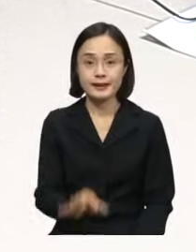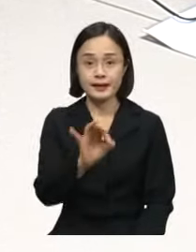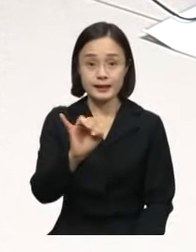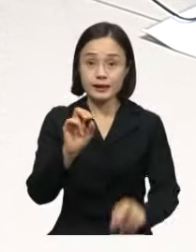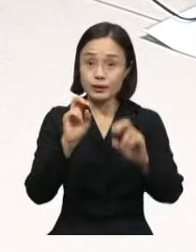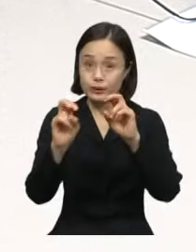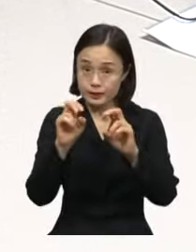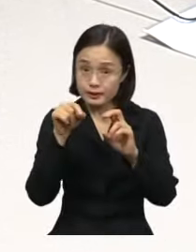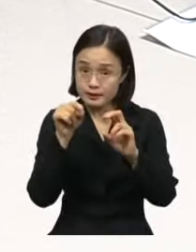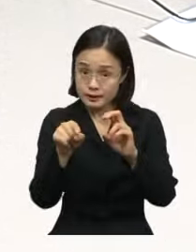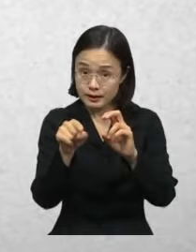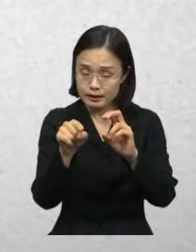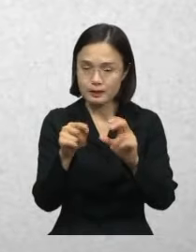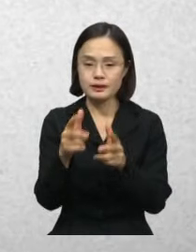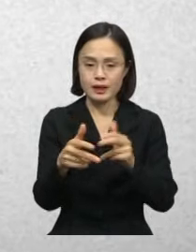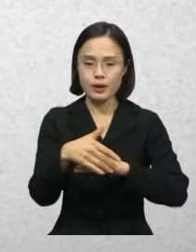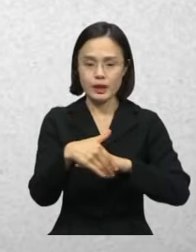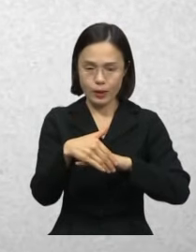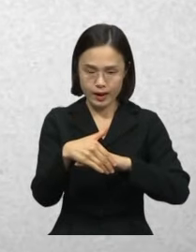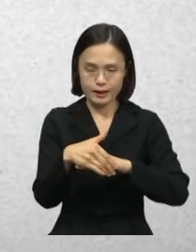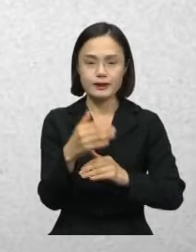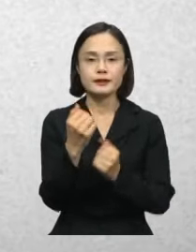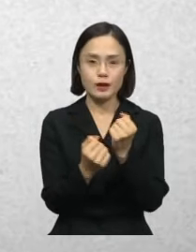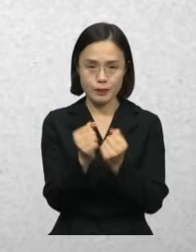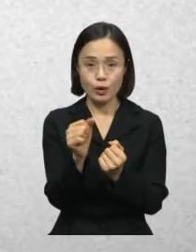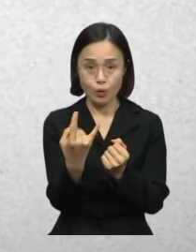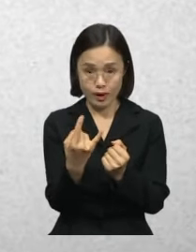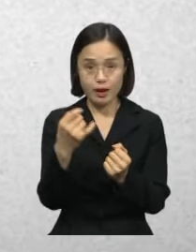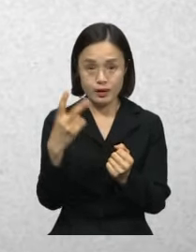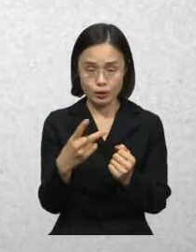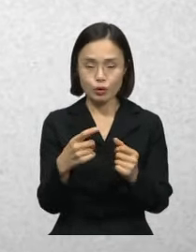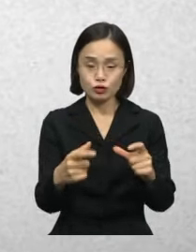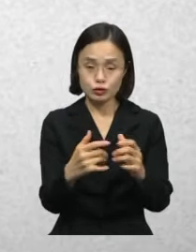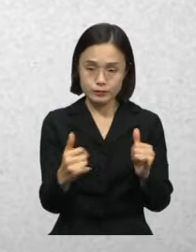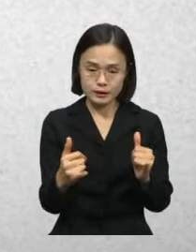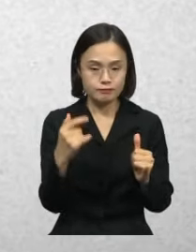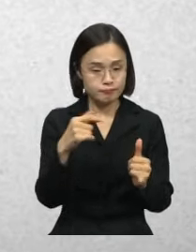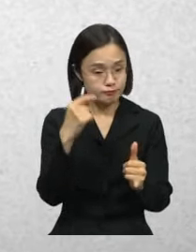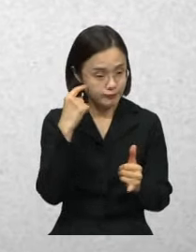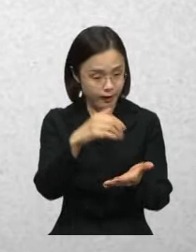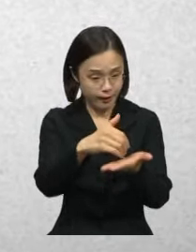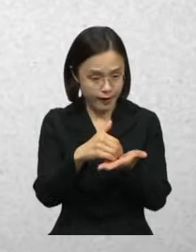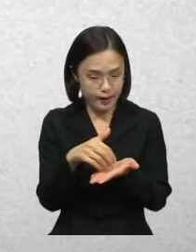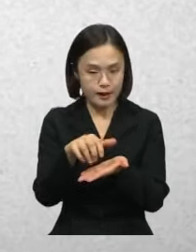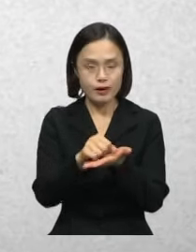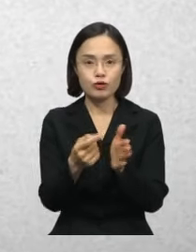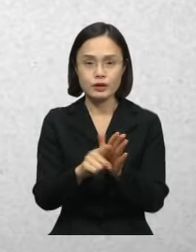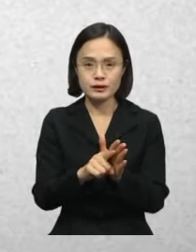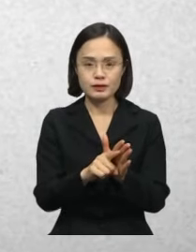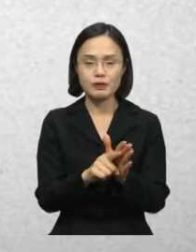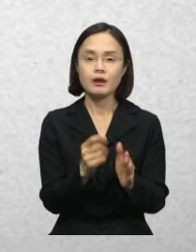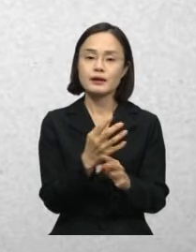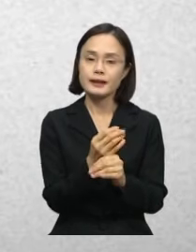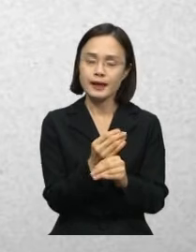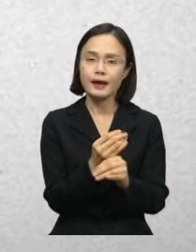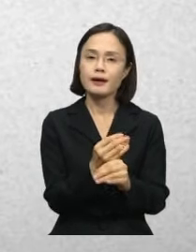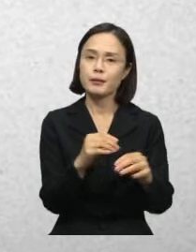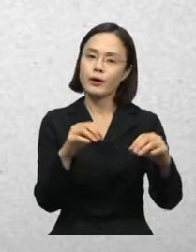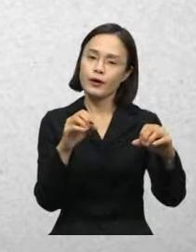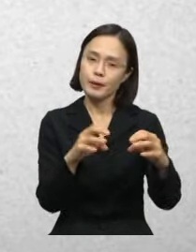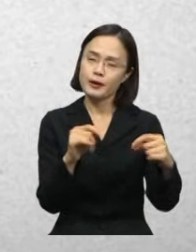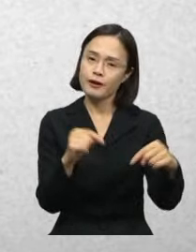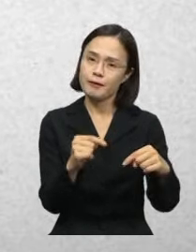사업 계획을 설명하고 의견을 수렴하는 자리를 마련하기 위해 주민들과 협의 중이라고 밝혔습니다. 또 모든 가능성을